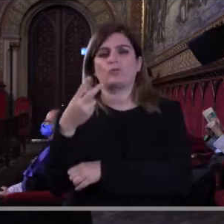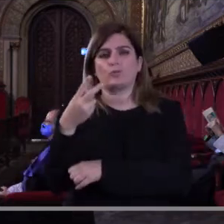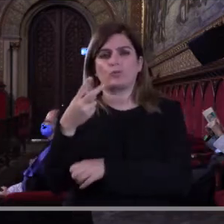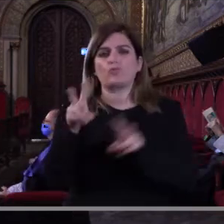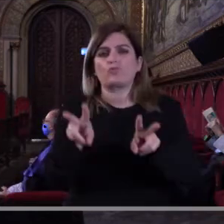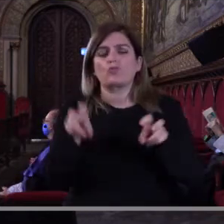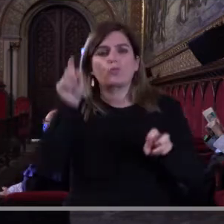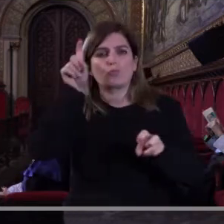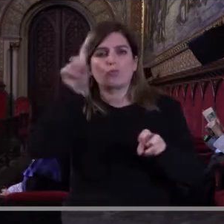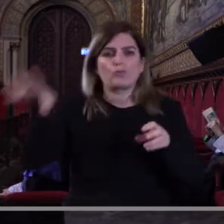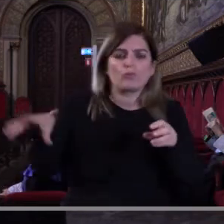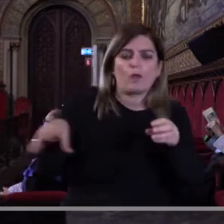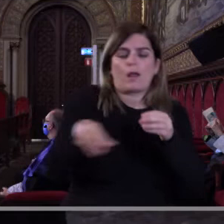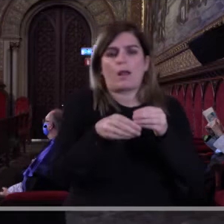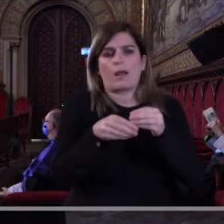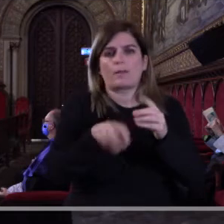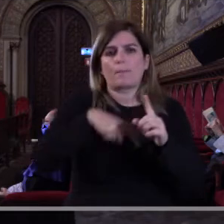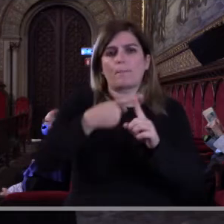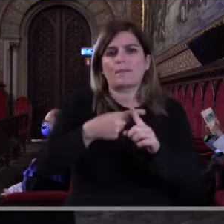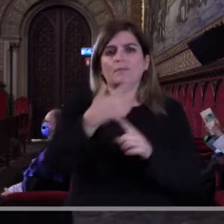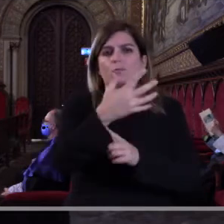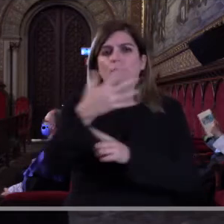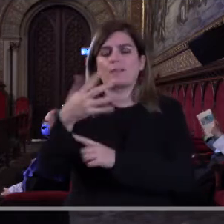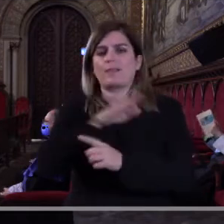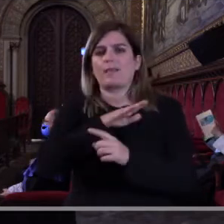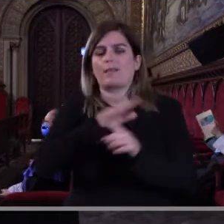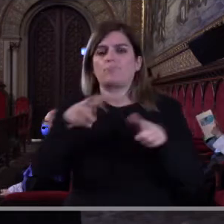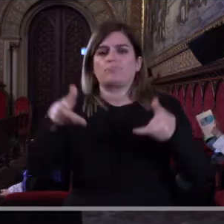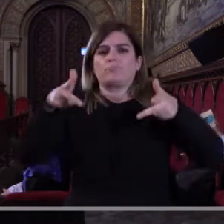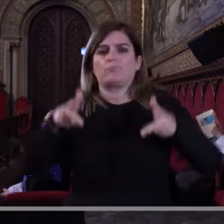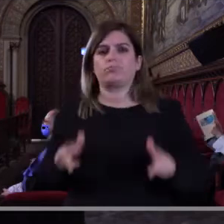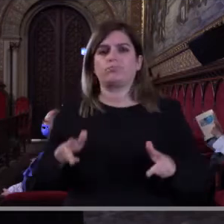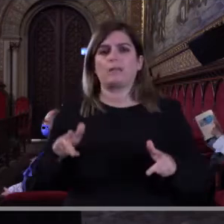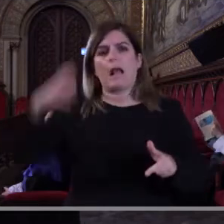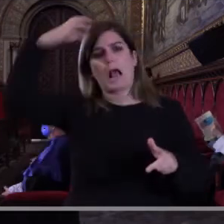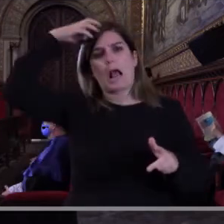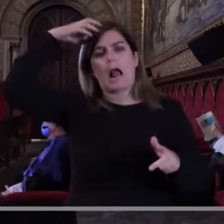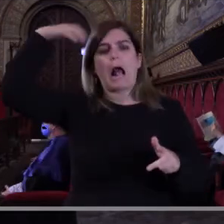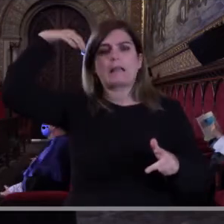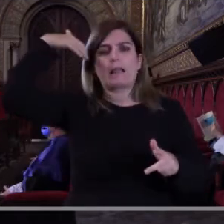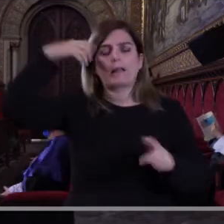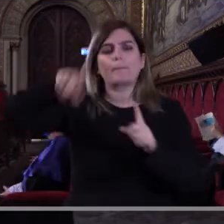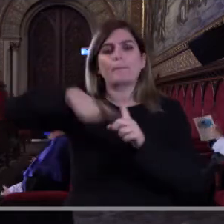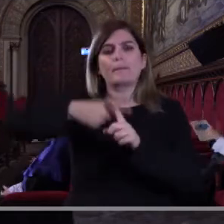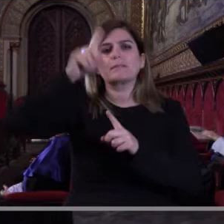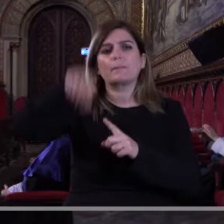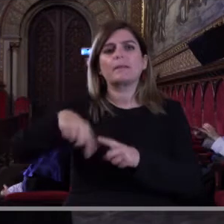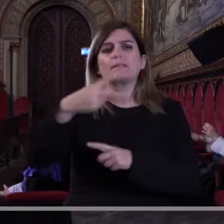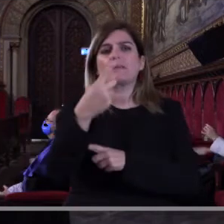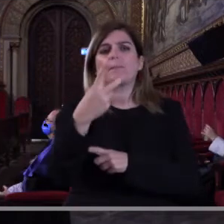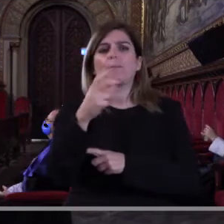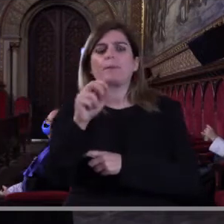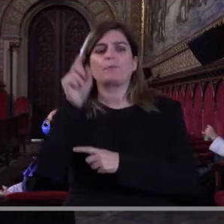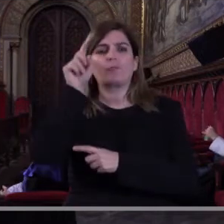professorat agregat i 55 de catedràtic, així com la contractació de 120 professors